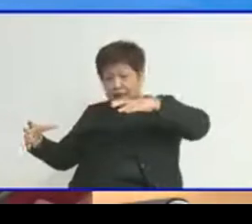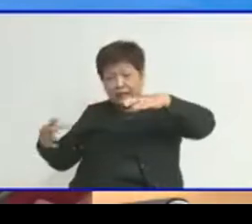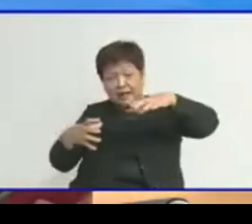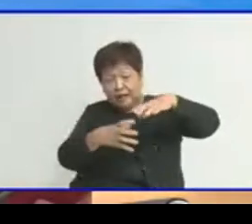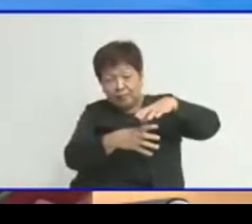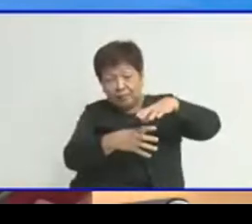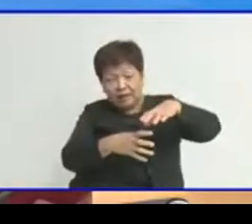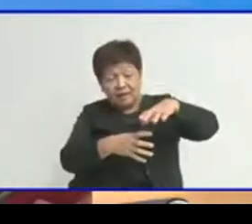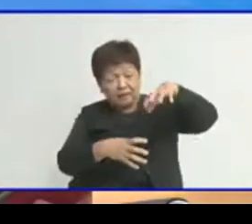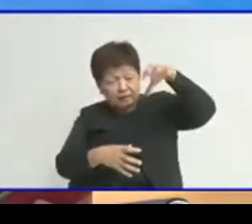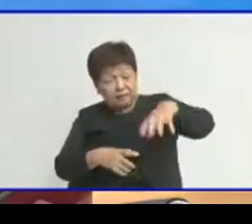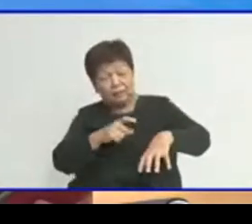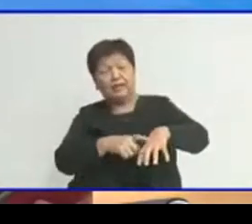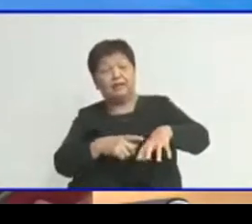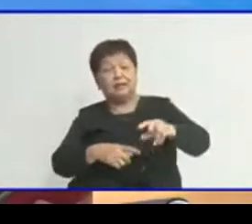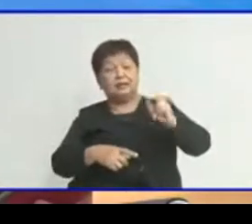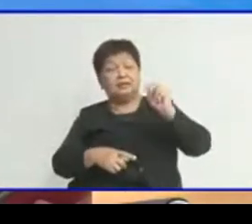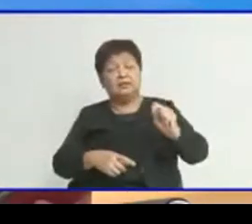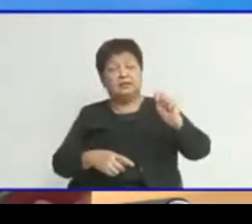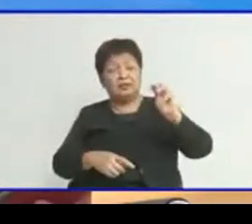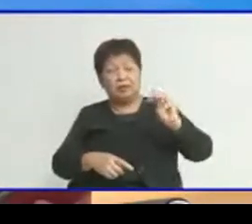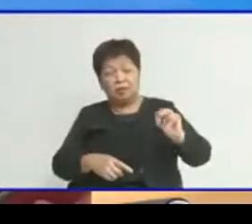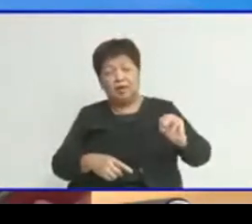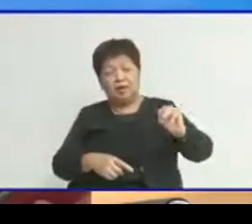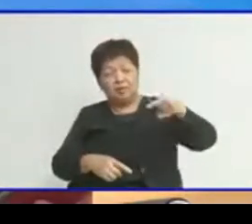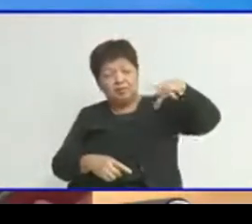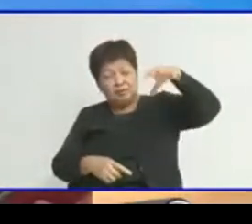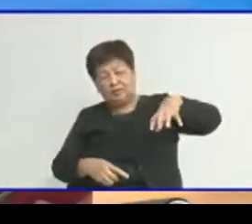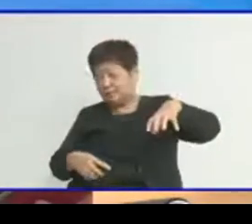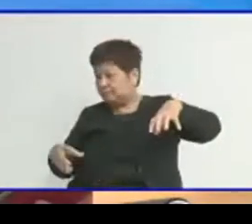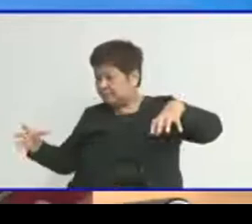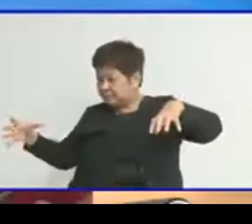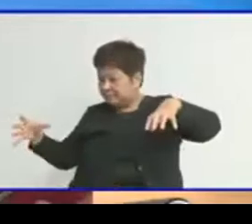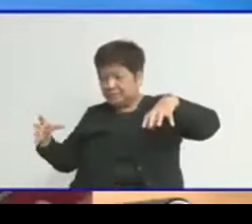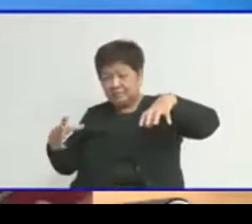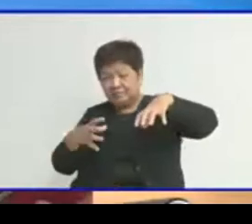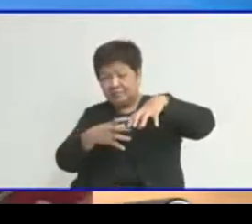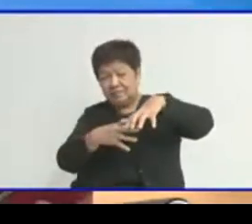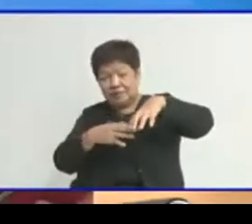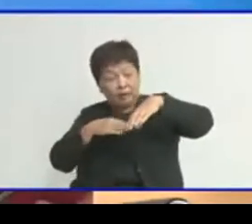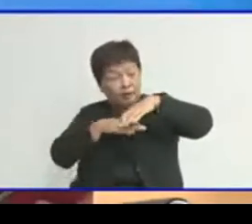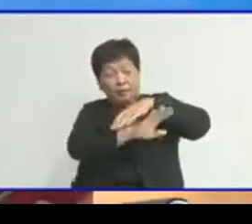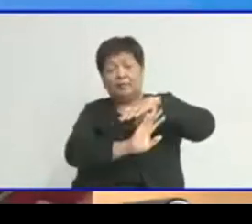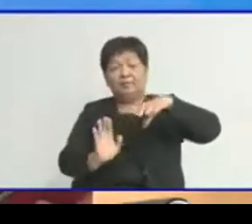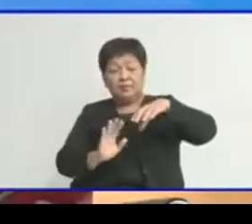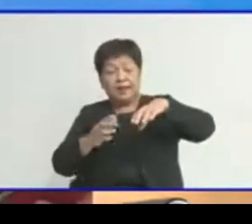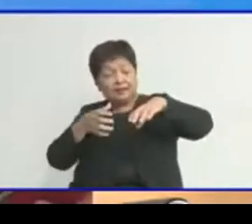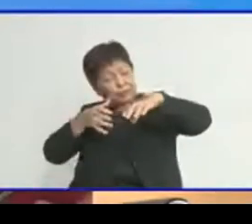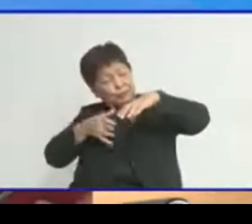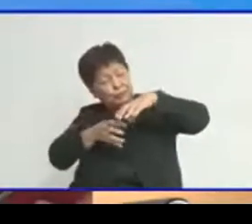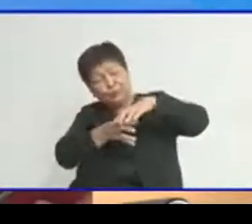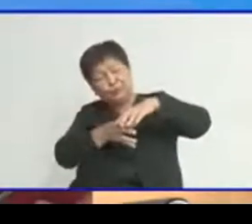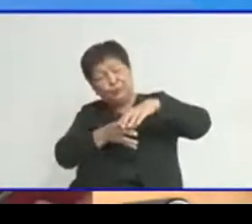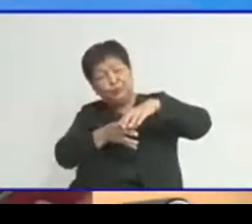กติถ้าตัว บุคคลทั่วไปเนี่ยไม่ต้องไม่คนไทยคนต่างชาติเนี่ยถูกดำเนินคดีคดีถึงที่สุดถ้าอยู่จากเรือนจำก็ปล่อยจ